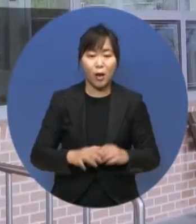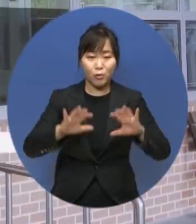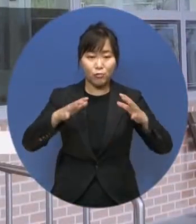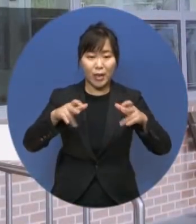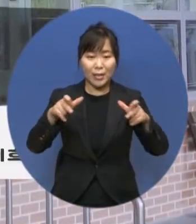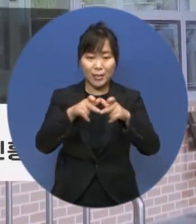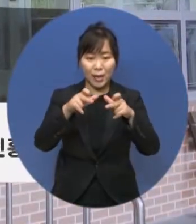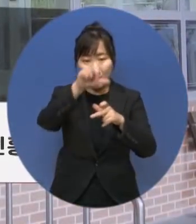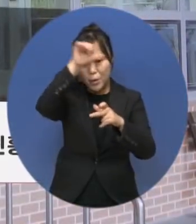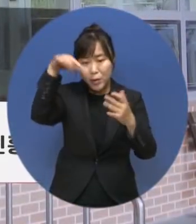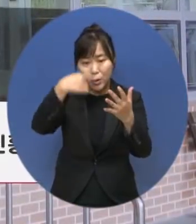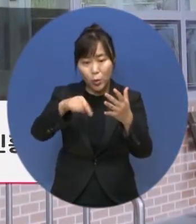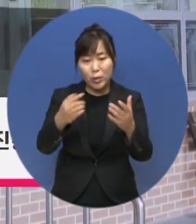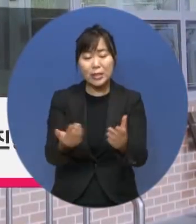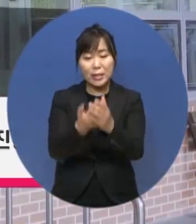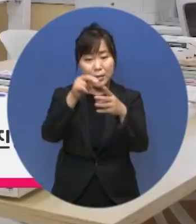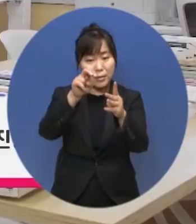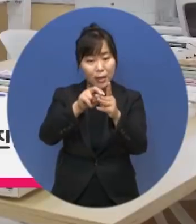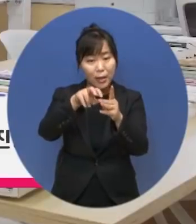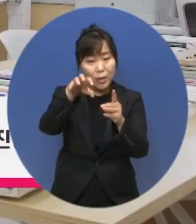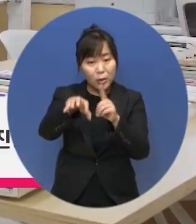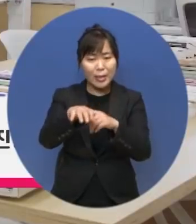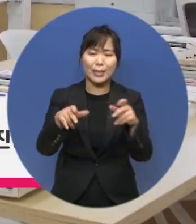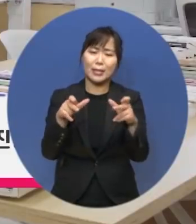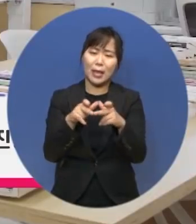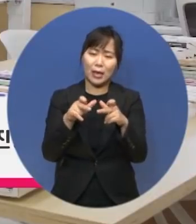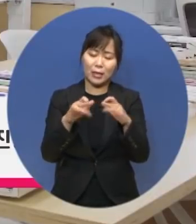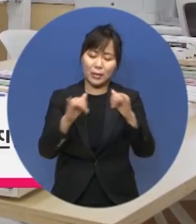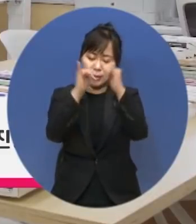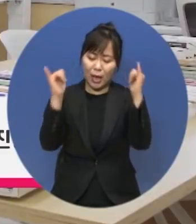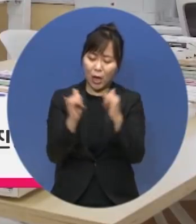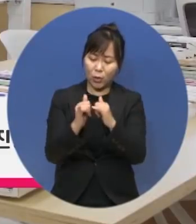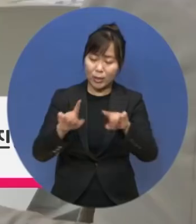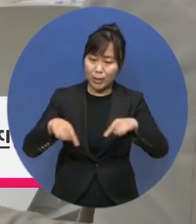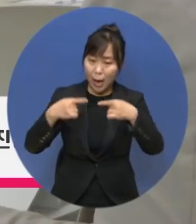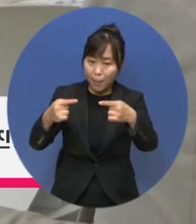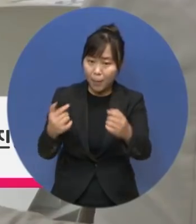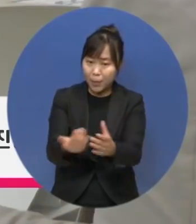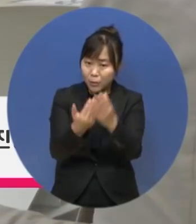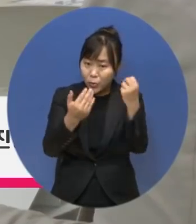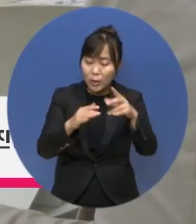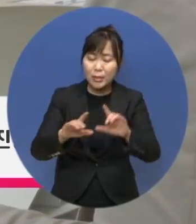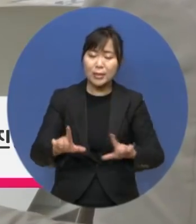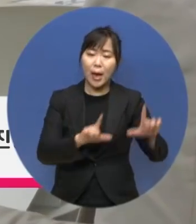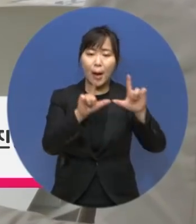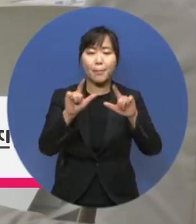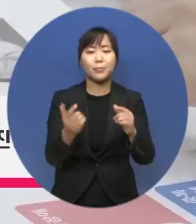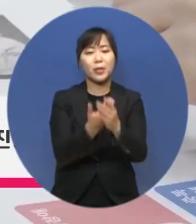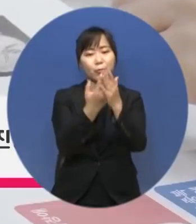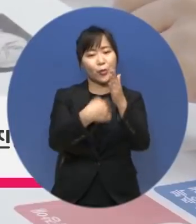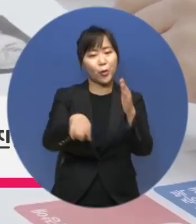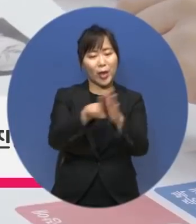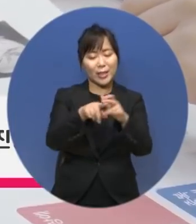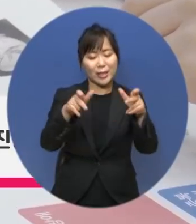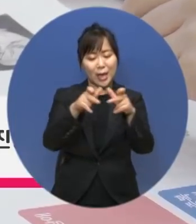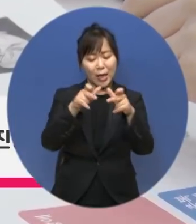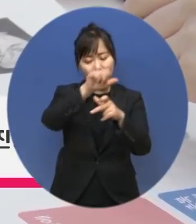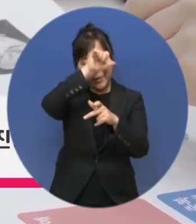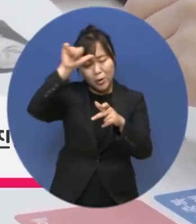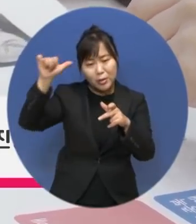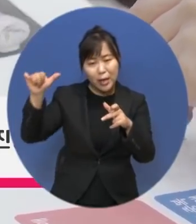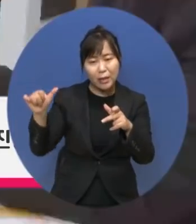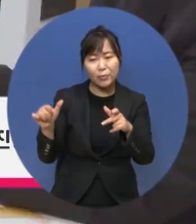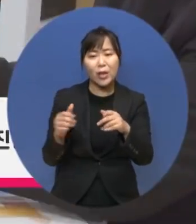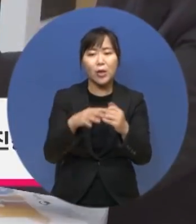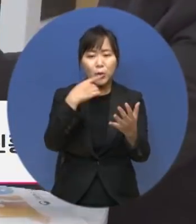국가장애인 평생교육진흥센터에서는 장애인의 사회 참여 증진과 삶의 질 향상을 위한 장애인 평생교육